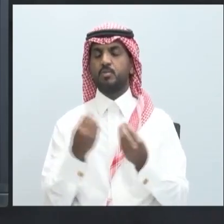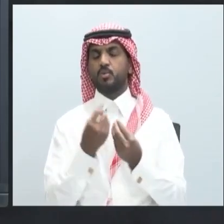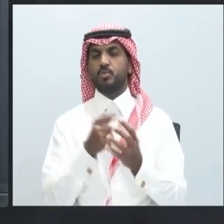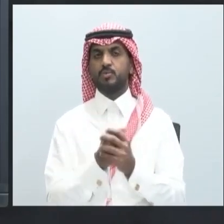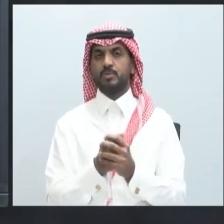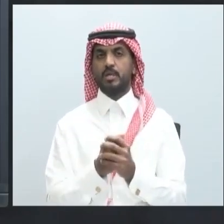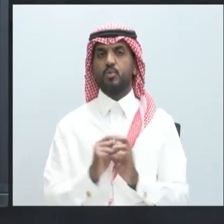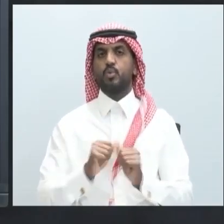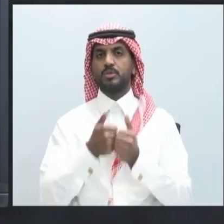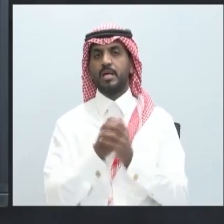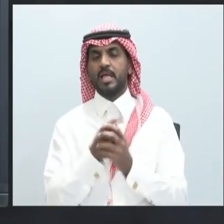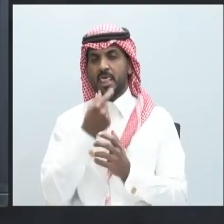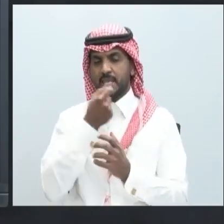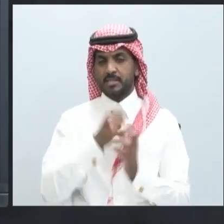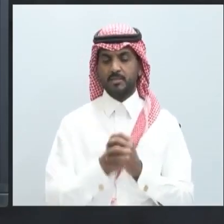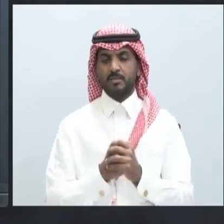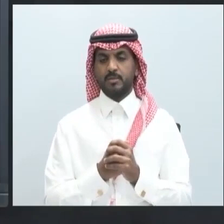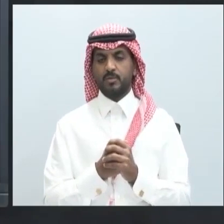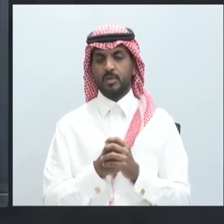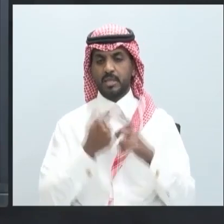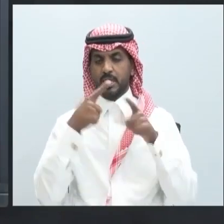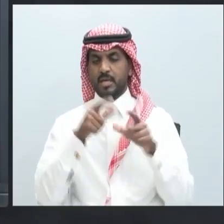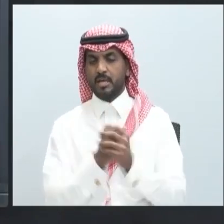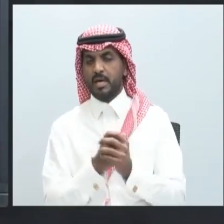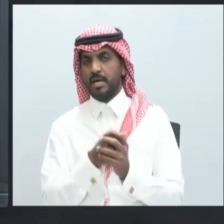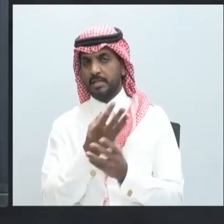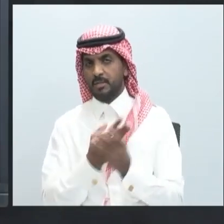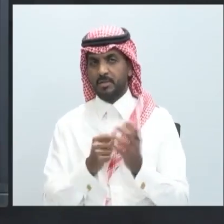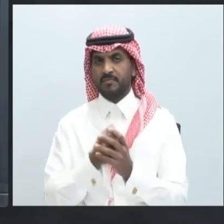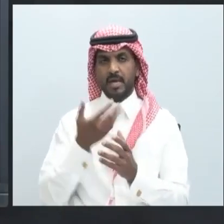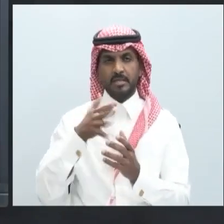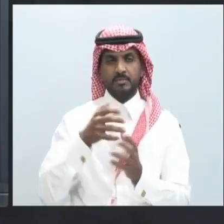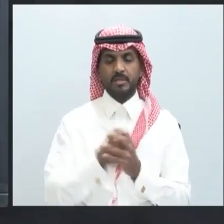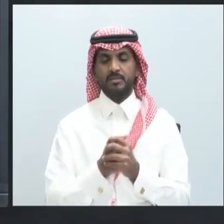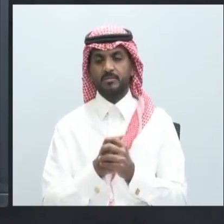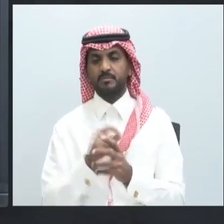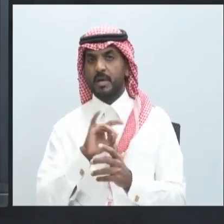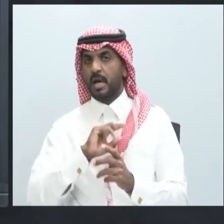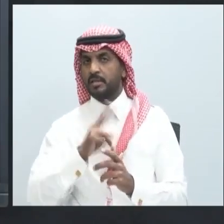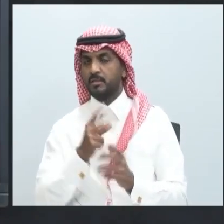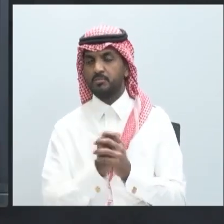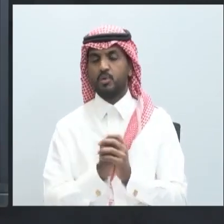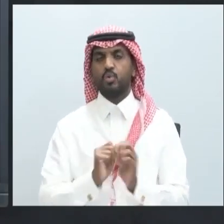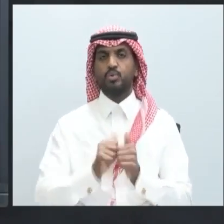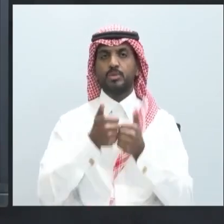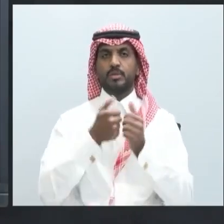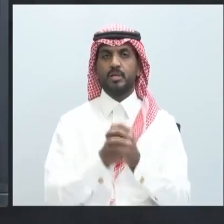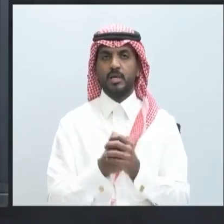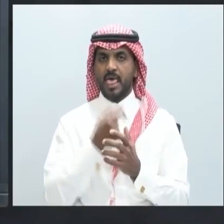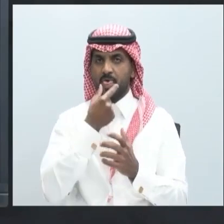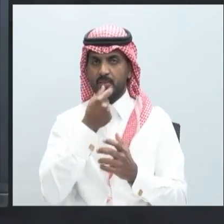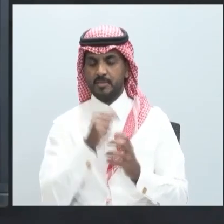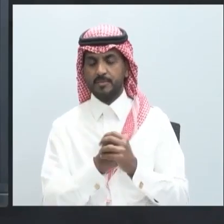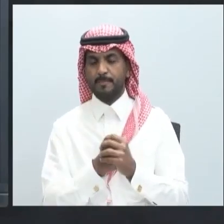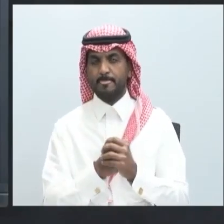صفه او القدره على ثني اللسان ولكن ظهر احد الابناء با احد الاحتمالات بعدم القدره على ثني اللسان وذكرنا بان